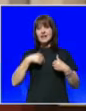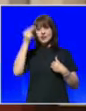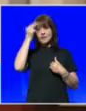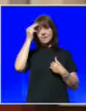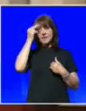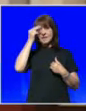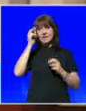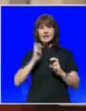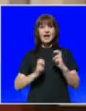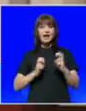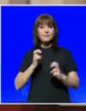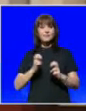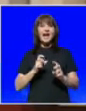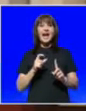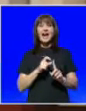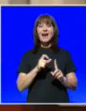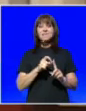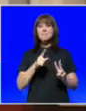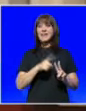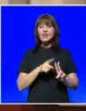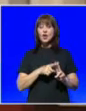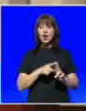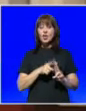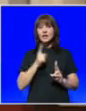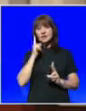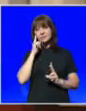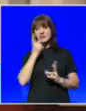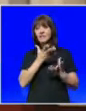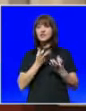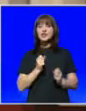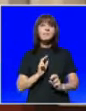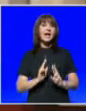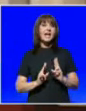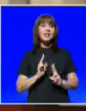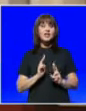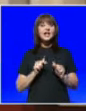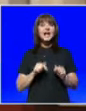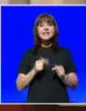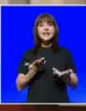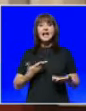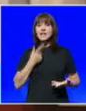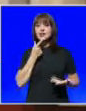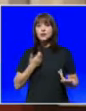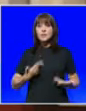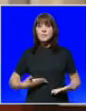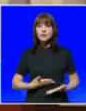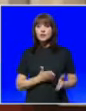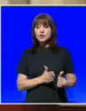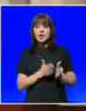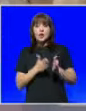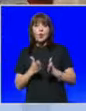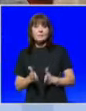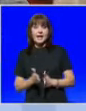логистичен проблем. И защо сега незабавно трябва да се пристъпи към нейната отмяна, има нужда от убеждаване. Добре,